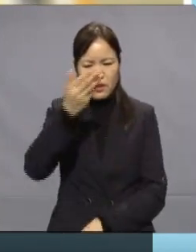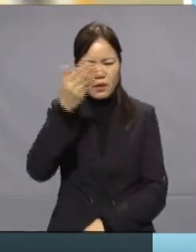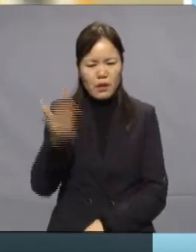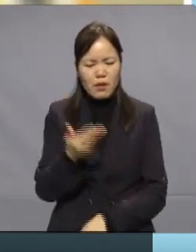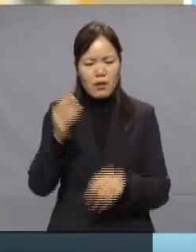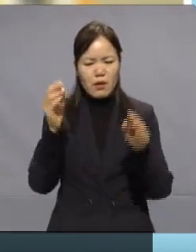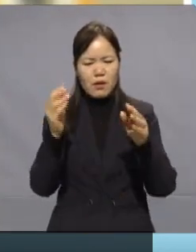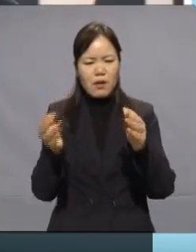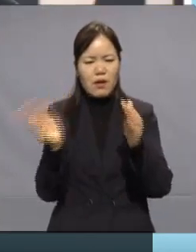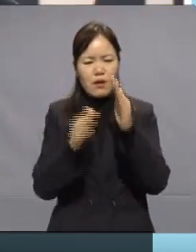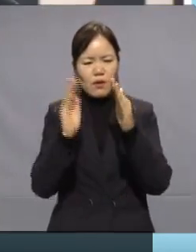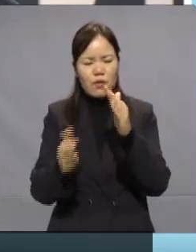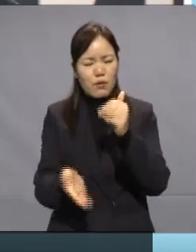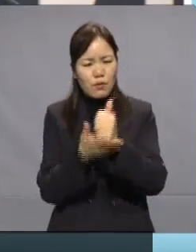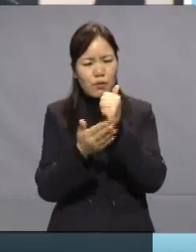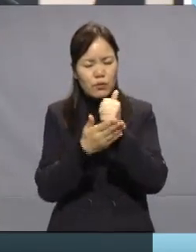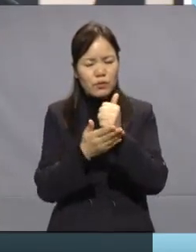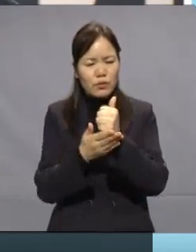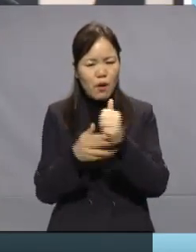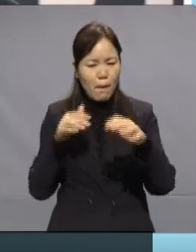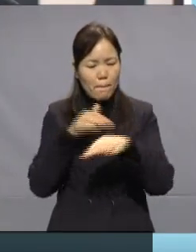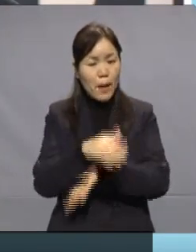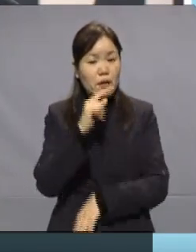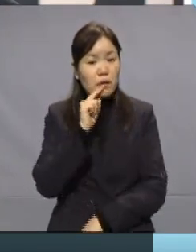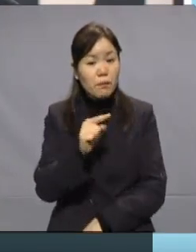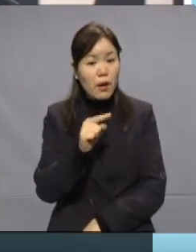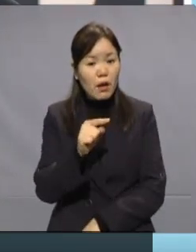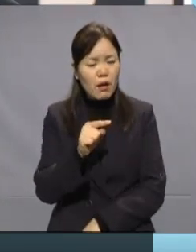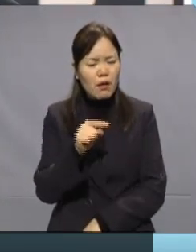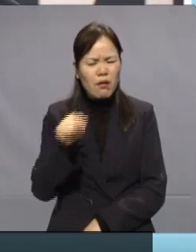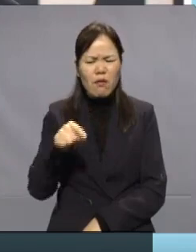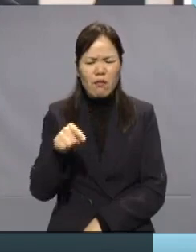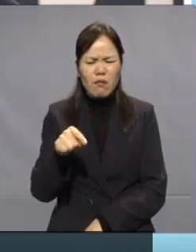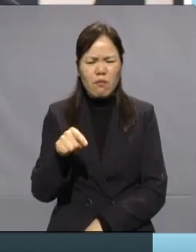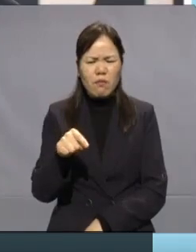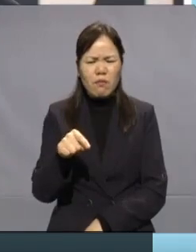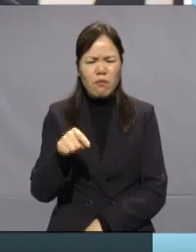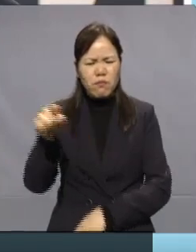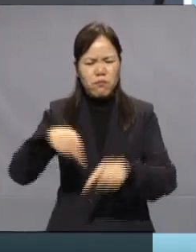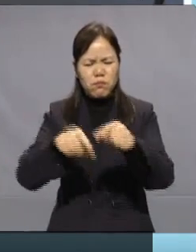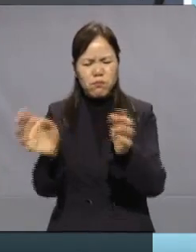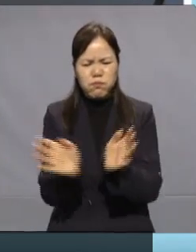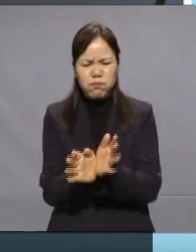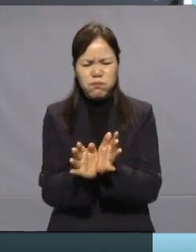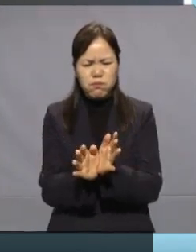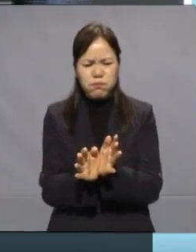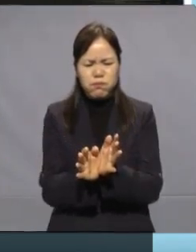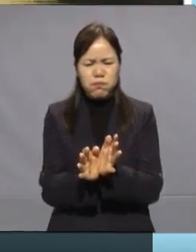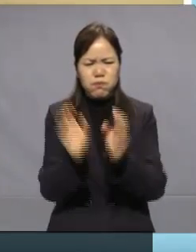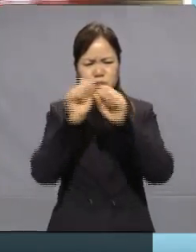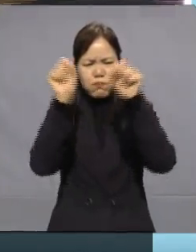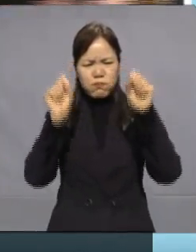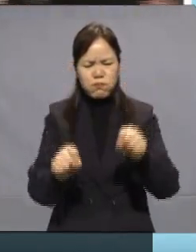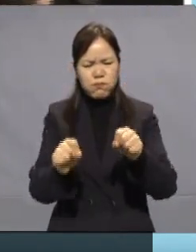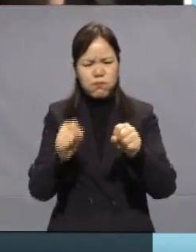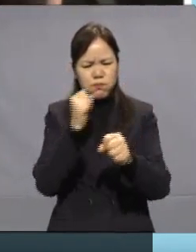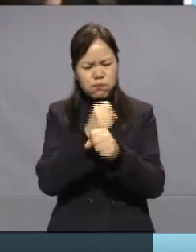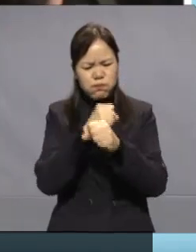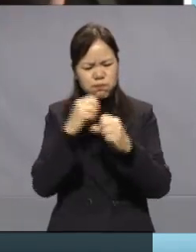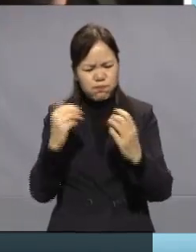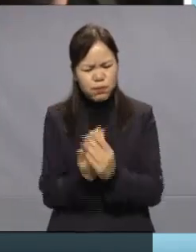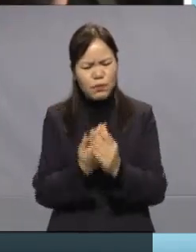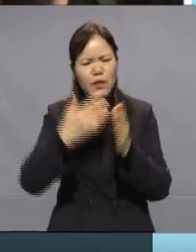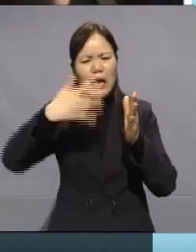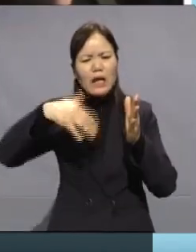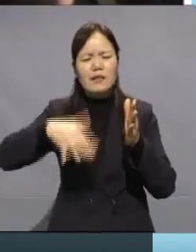공천 방식이 나온다는 것 자체가 아직까지도 저렇게 유구한 역사를 가지고 있는 정당 자체에 시스템 자체가 미완돼 있다라고 하는